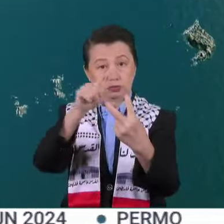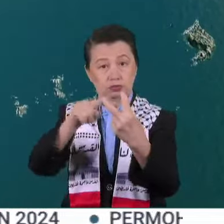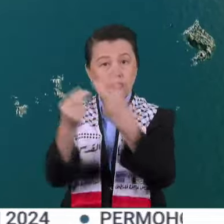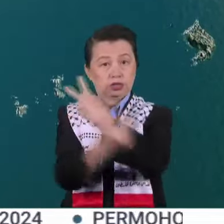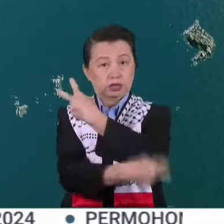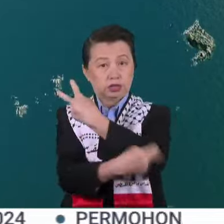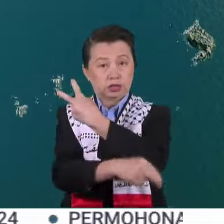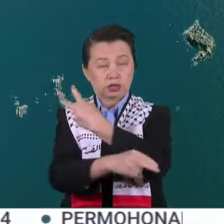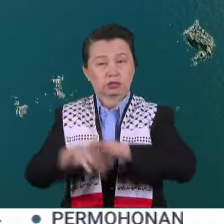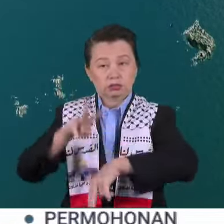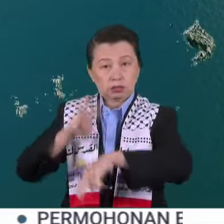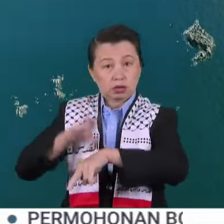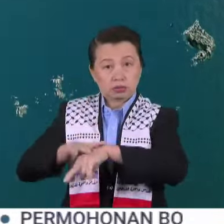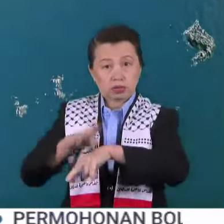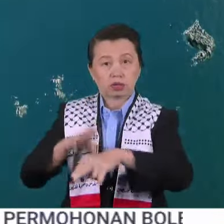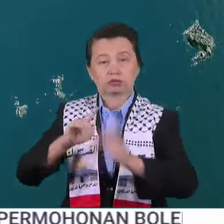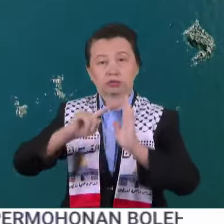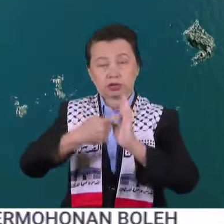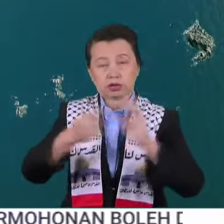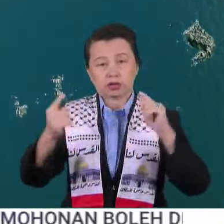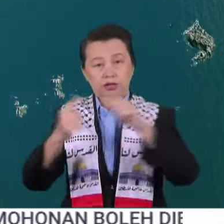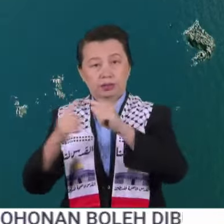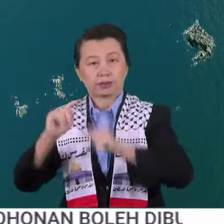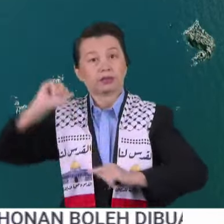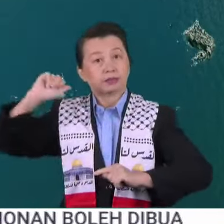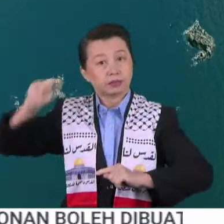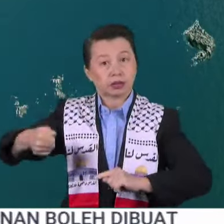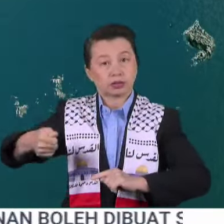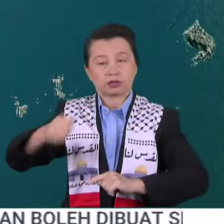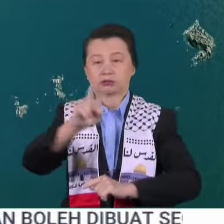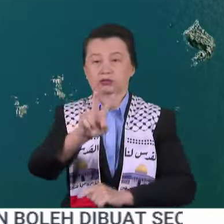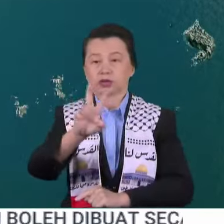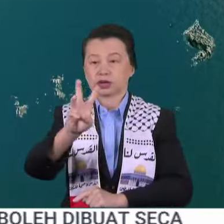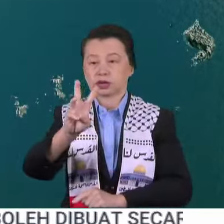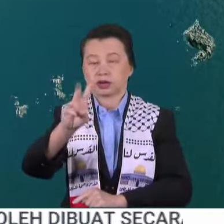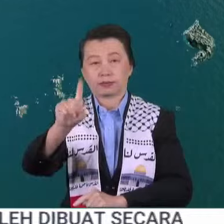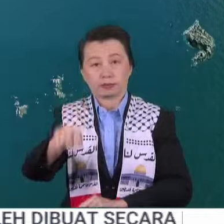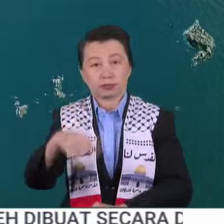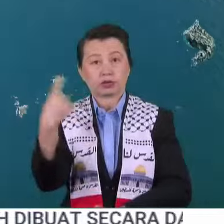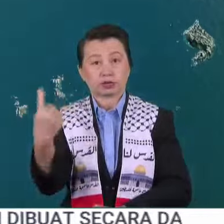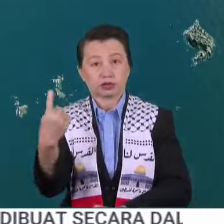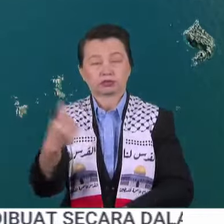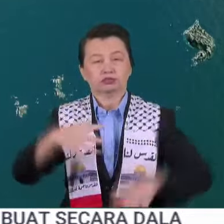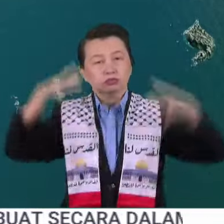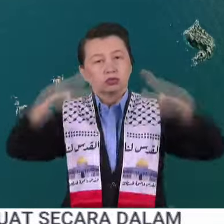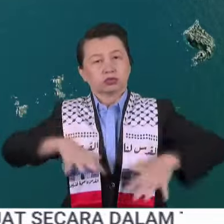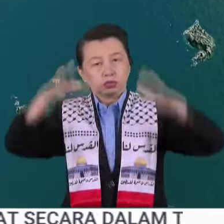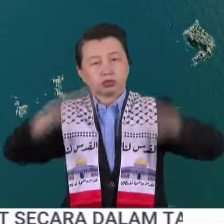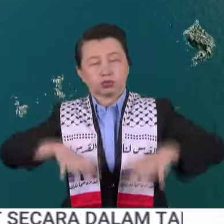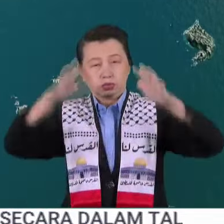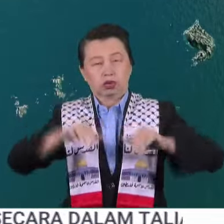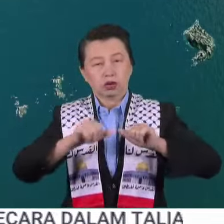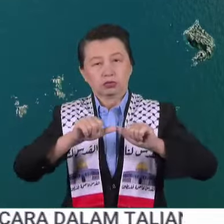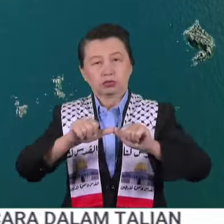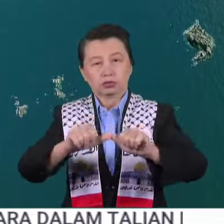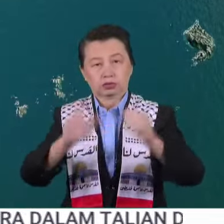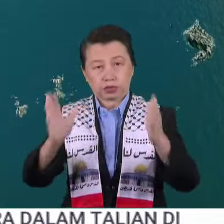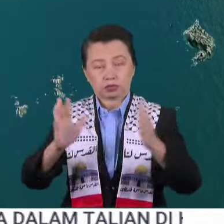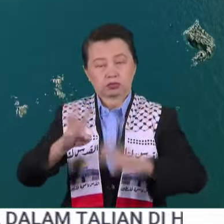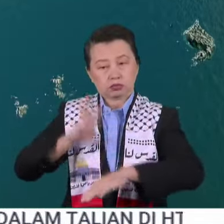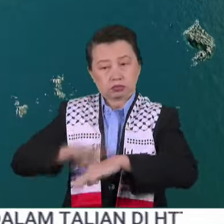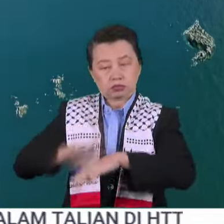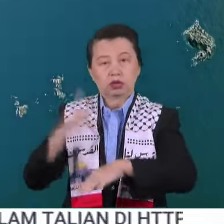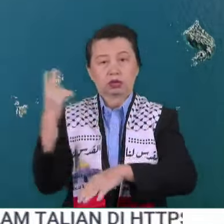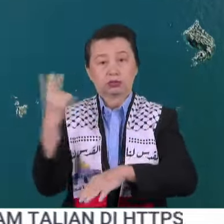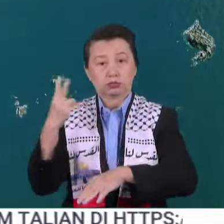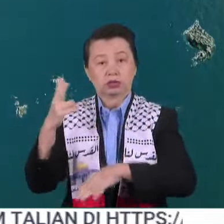berkenaan di mana amaran kini berkuat kuasa sehingga esok 26 Januari. Hujan lebat dijangka akan berterusan sepanjang tempoh amaran untuk